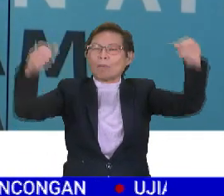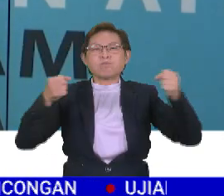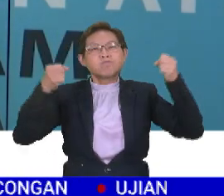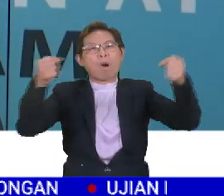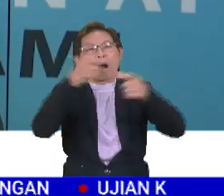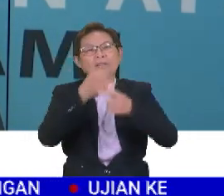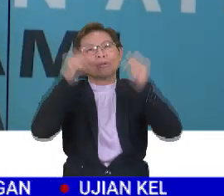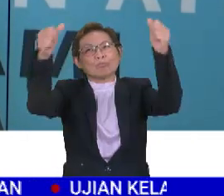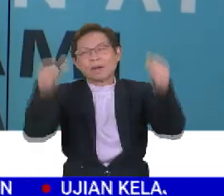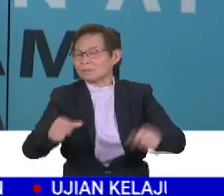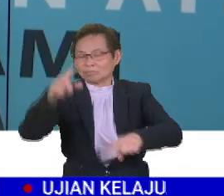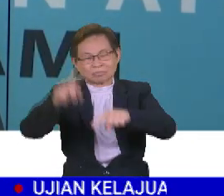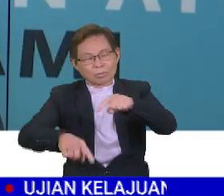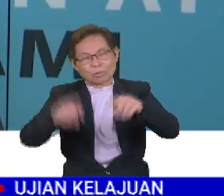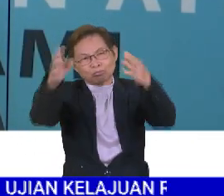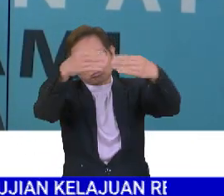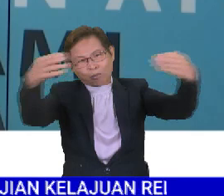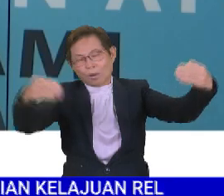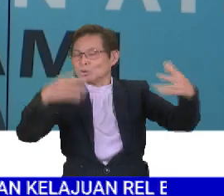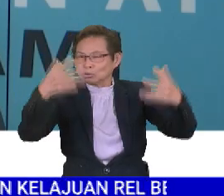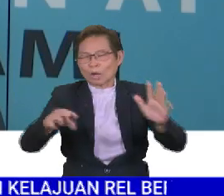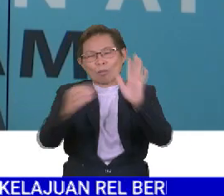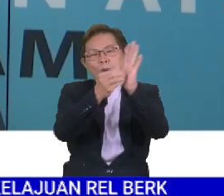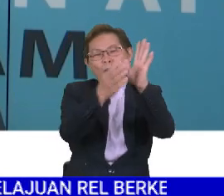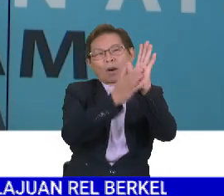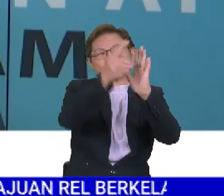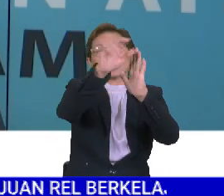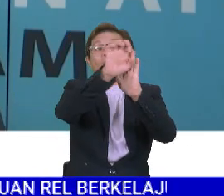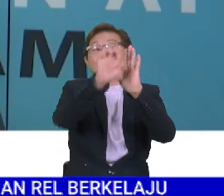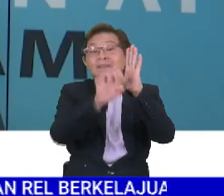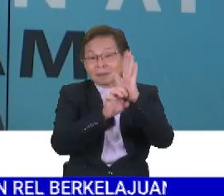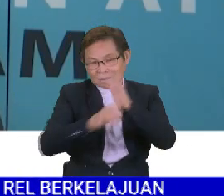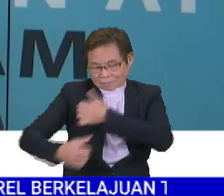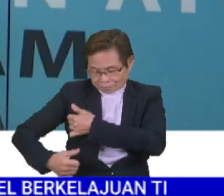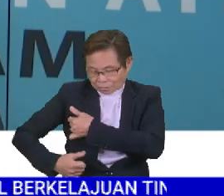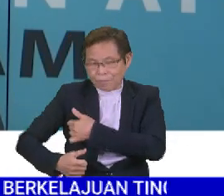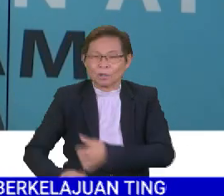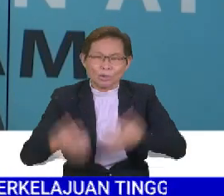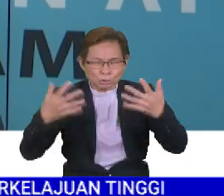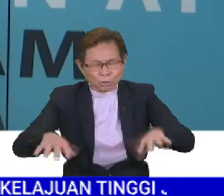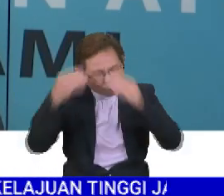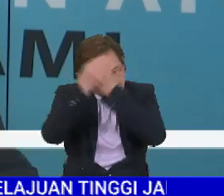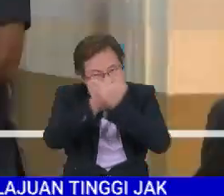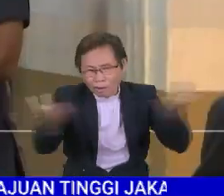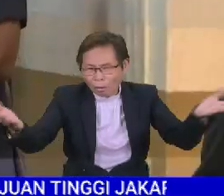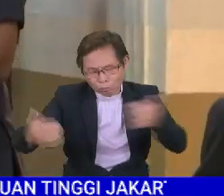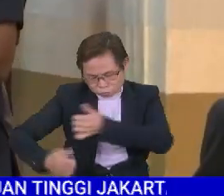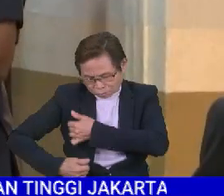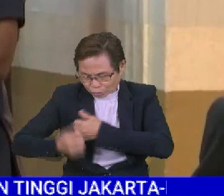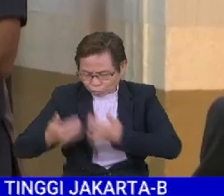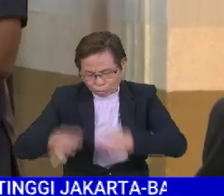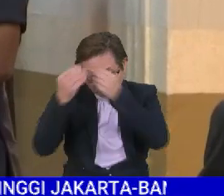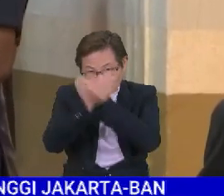politik. So, itu sudah termaktub. Dan saya rasa perkara ini telah diberitahu kepada mereka.